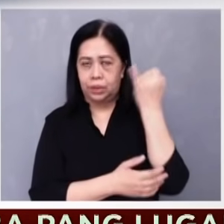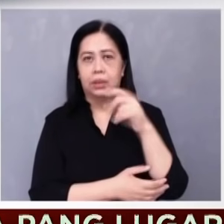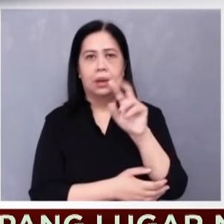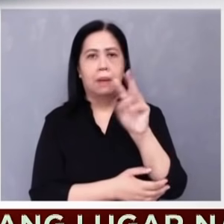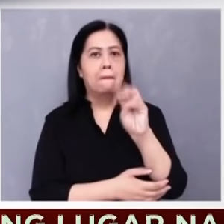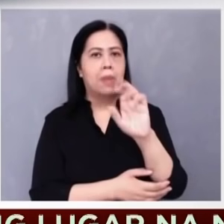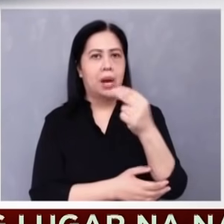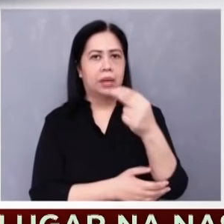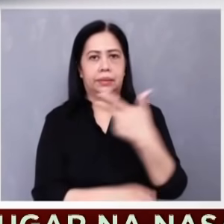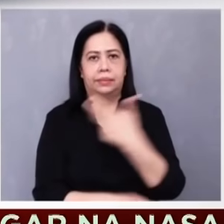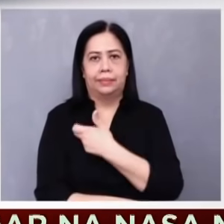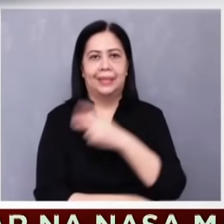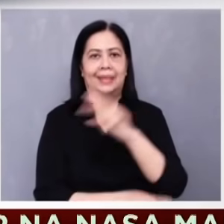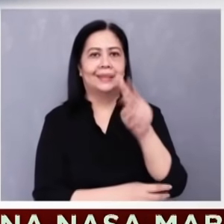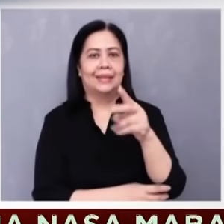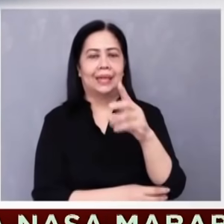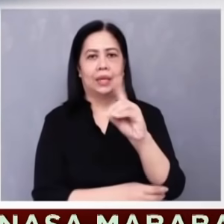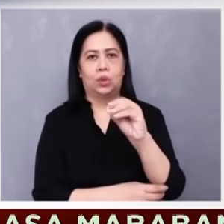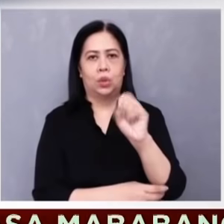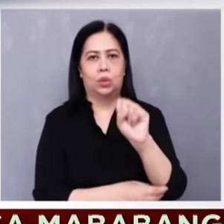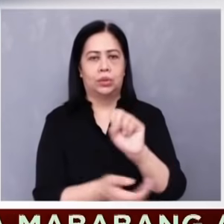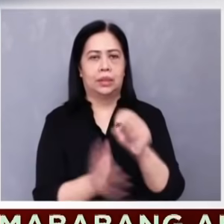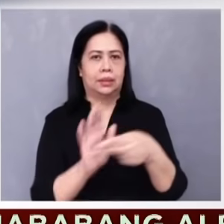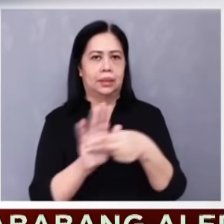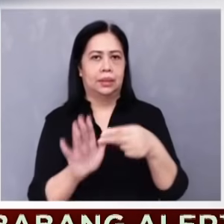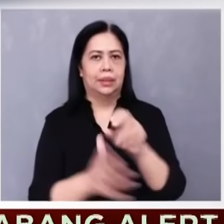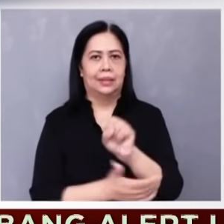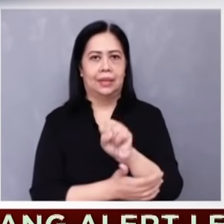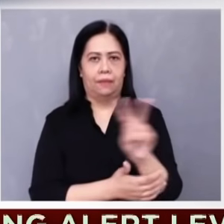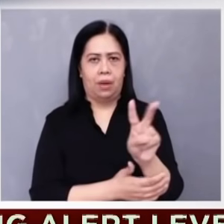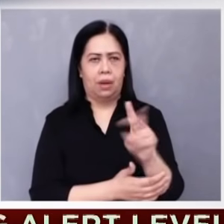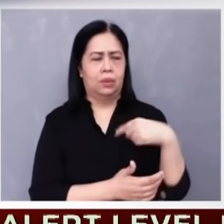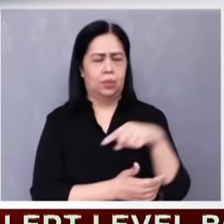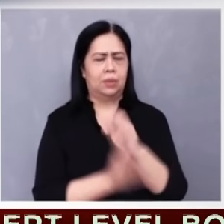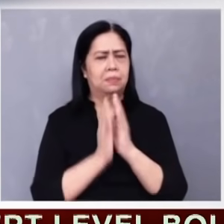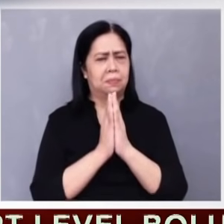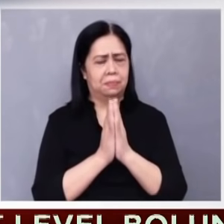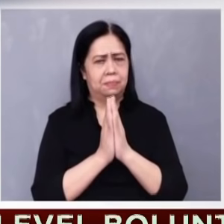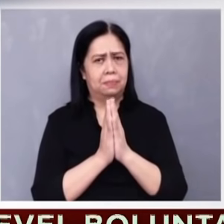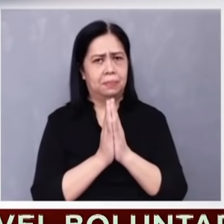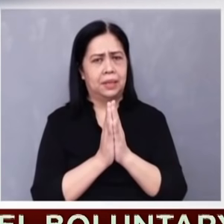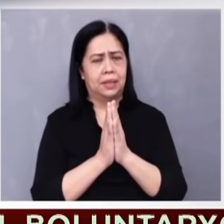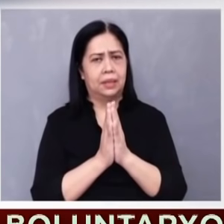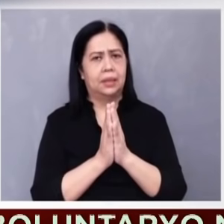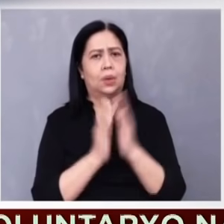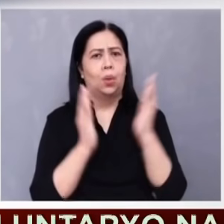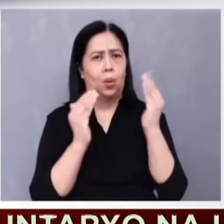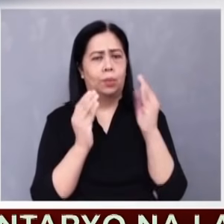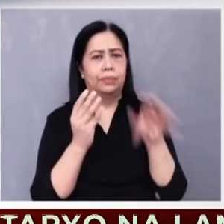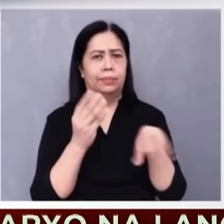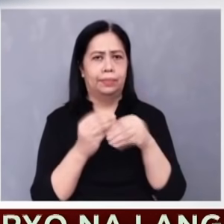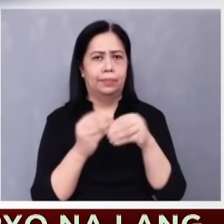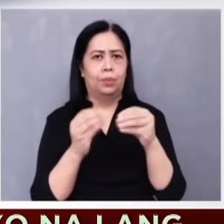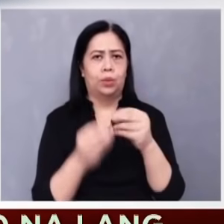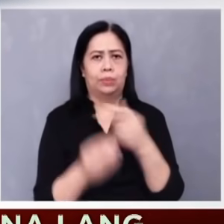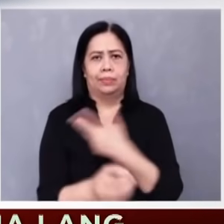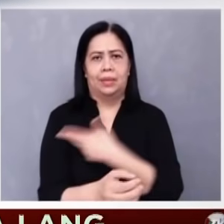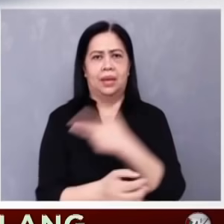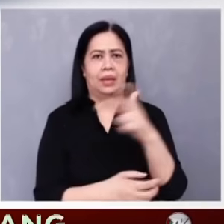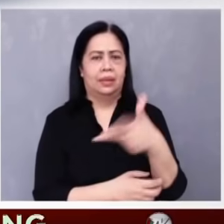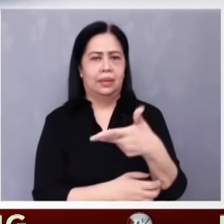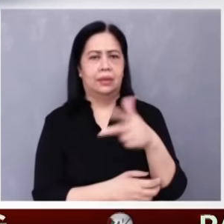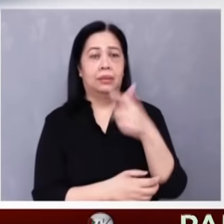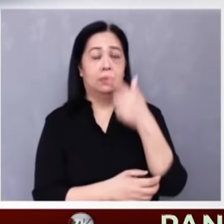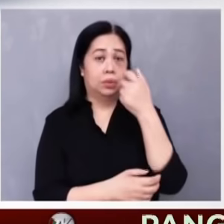ng 2 dose ng Sinovac. Pinagdasal naman po ng lahat yan na sana mabigyan na ng booster shots kasi according to